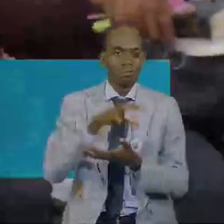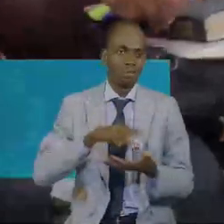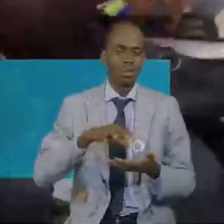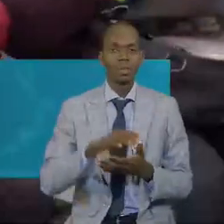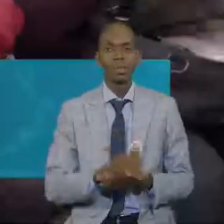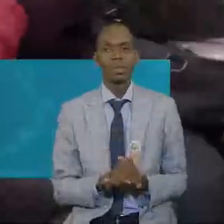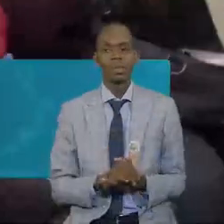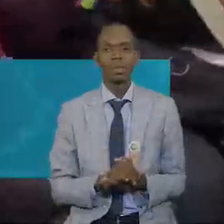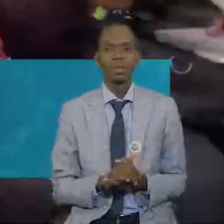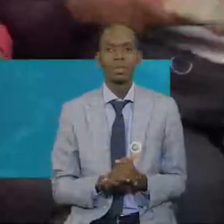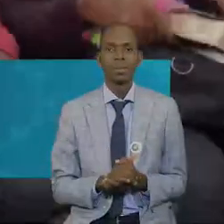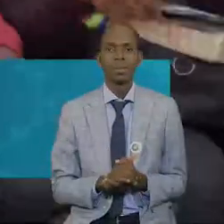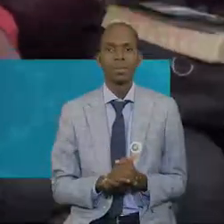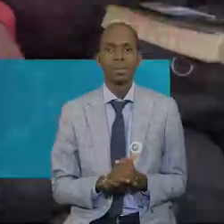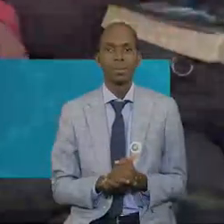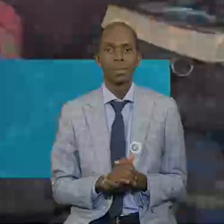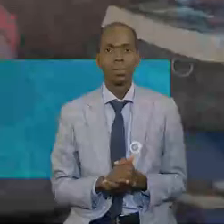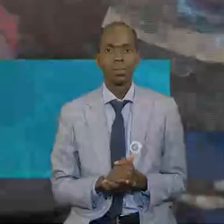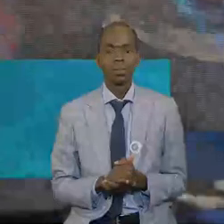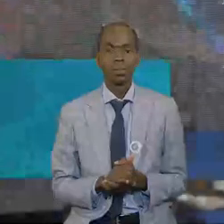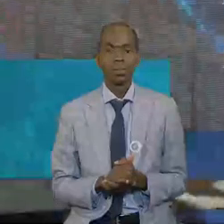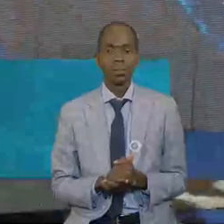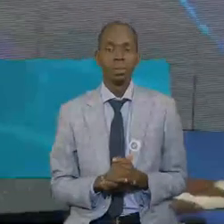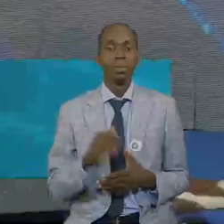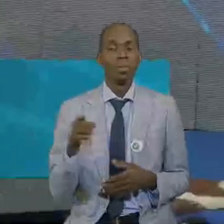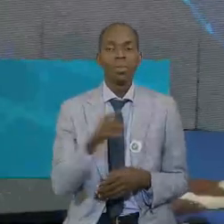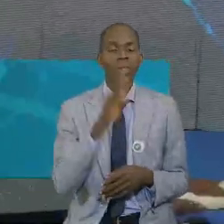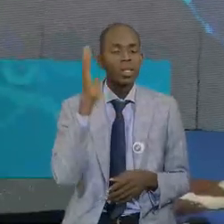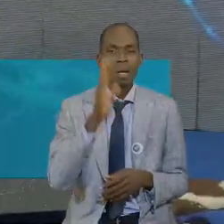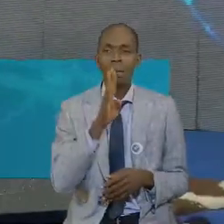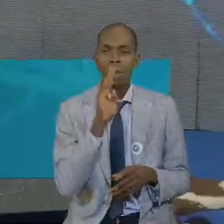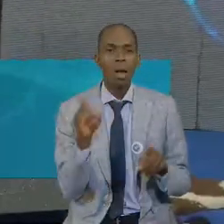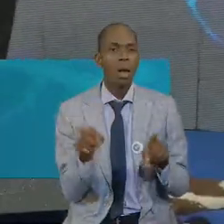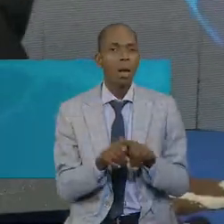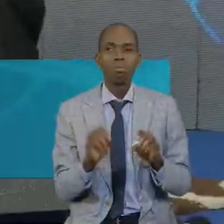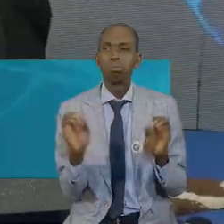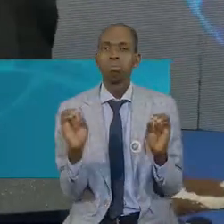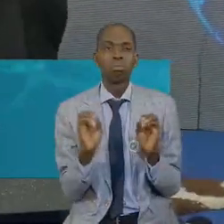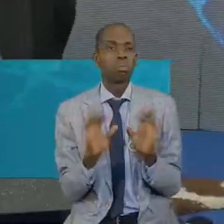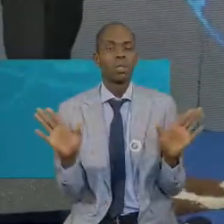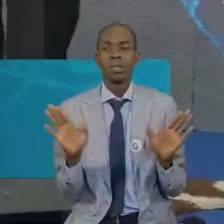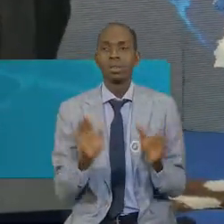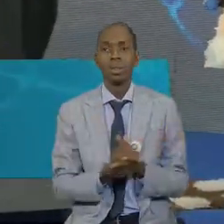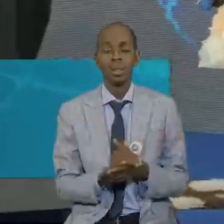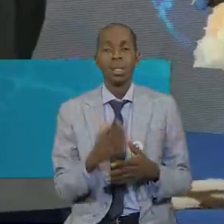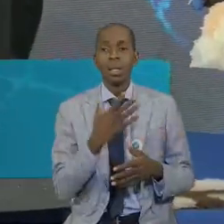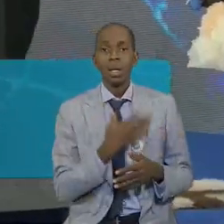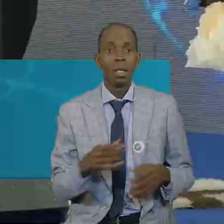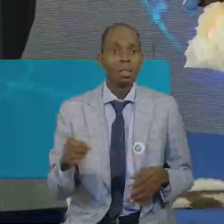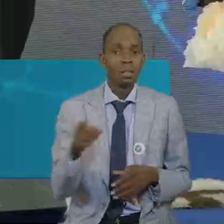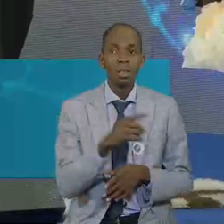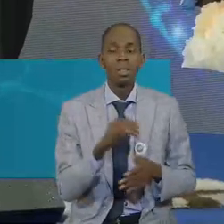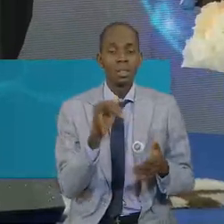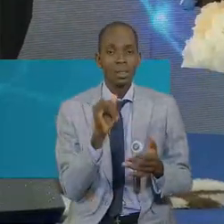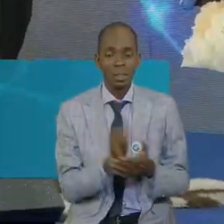confondus, ils seront couverts de honte, tous ceux qui sont irrités contre toi. Ils seront réduits à rien. They that strive with